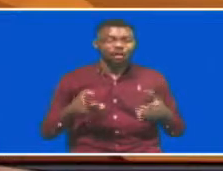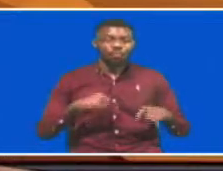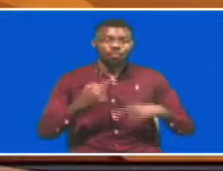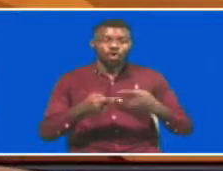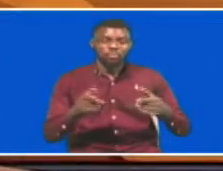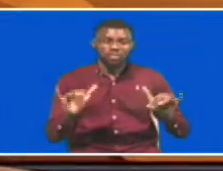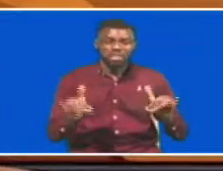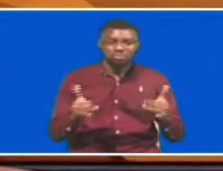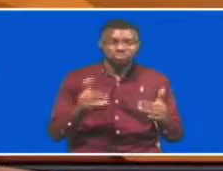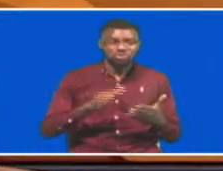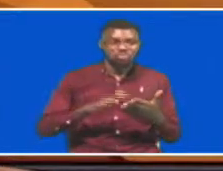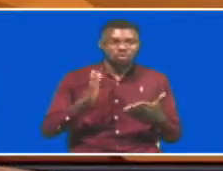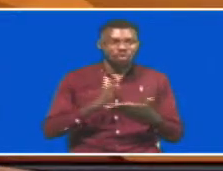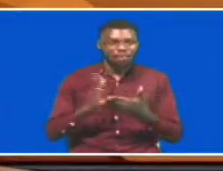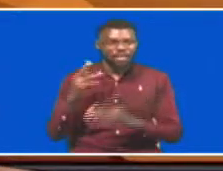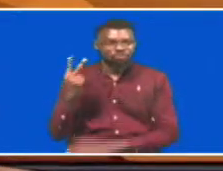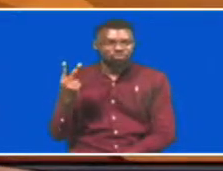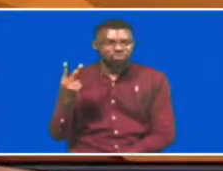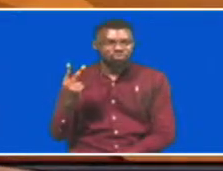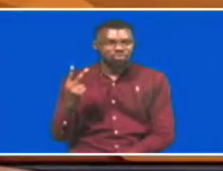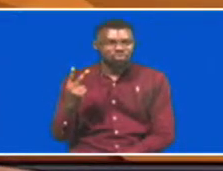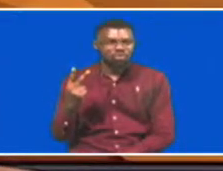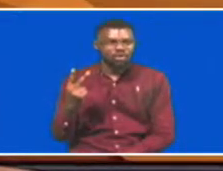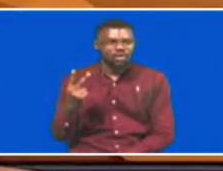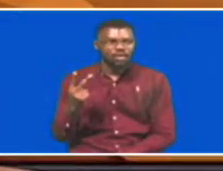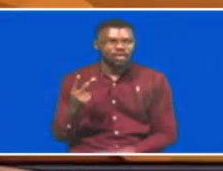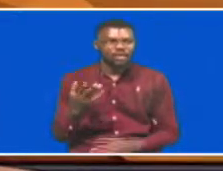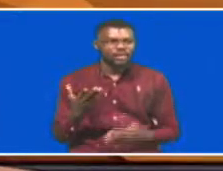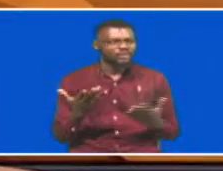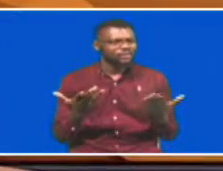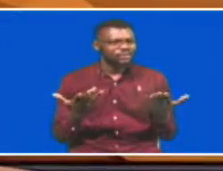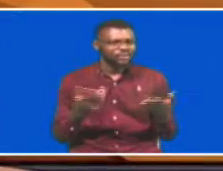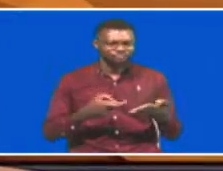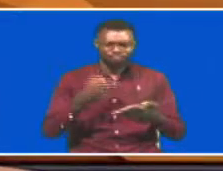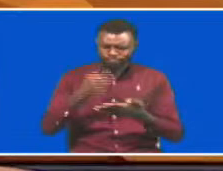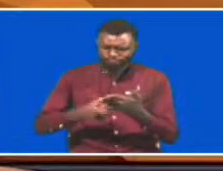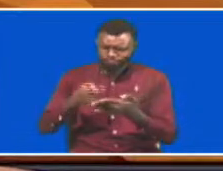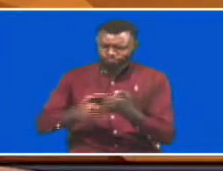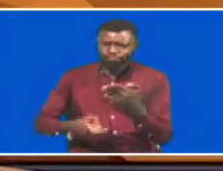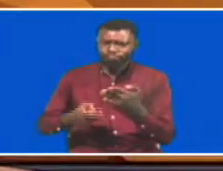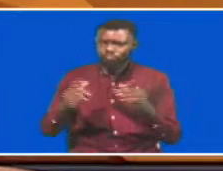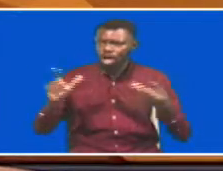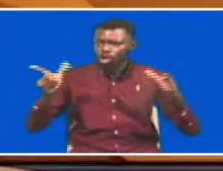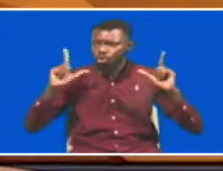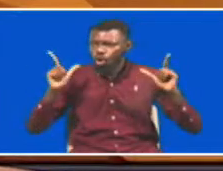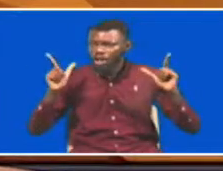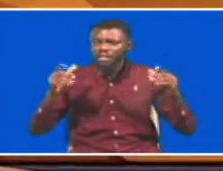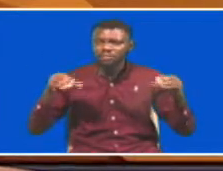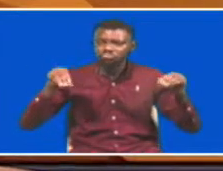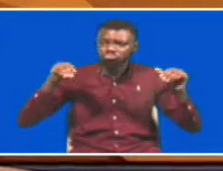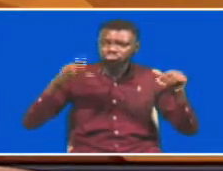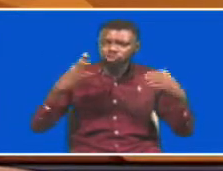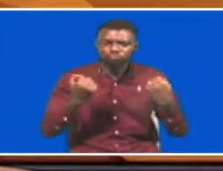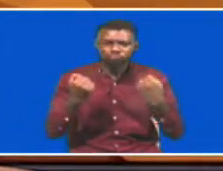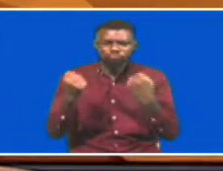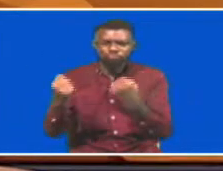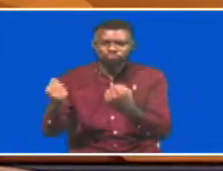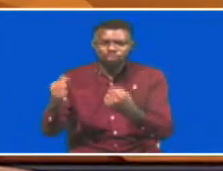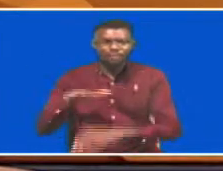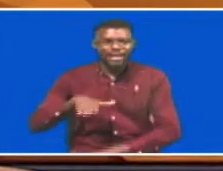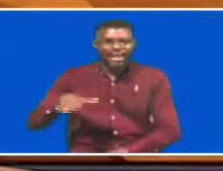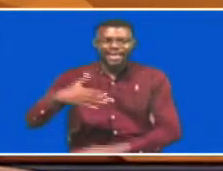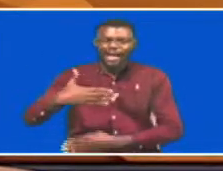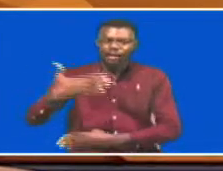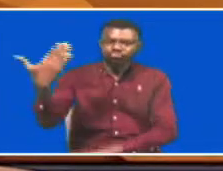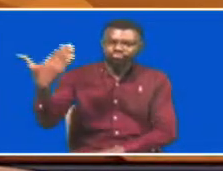Ile na taarifa zetu katika sehemu ya pili. Mpango haramu wa kutoza ushuru malori ya mchanga kwenye vizuizi ambavyo vinadaiwa